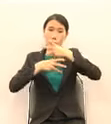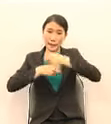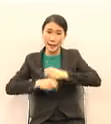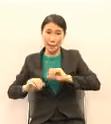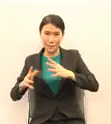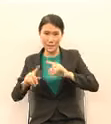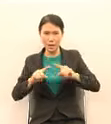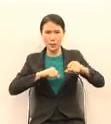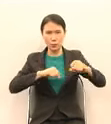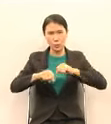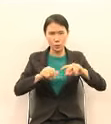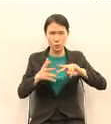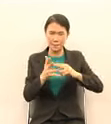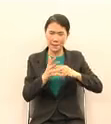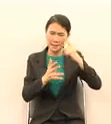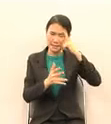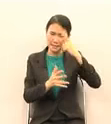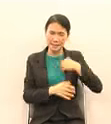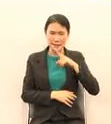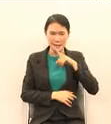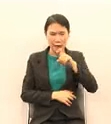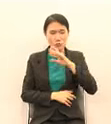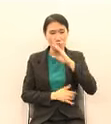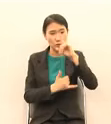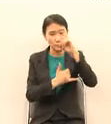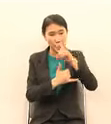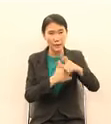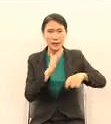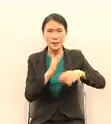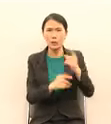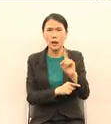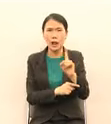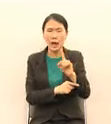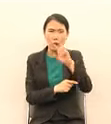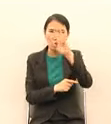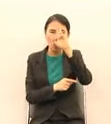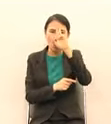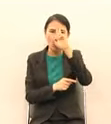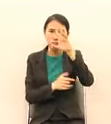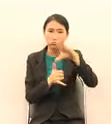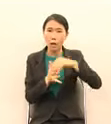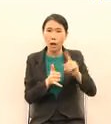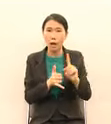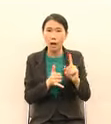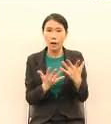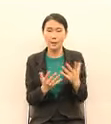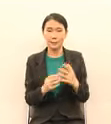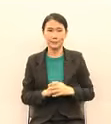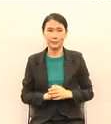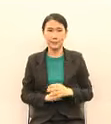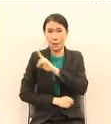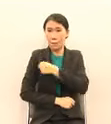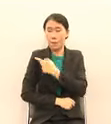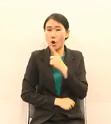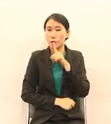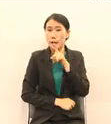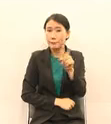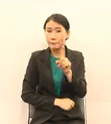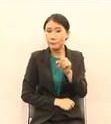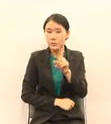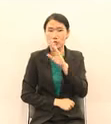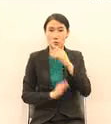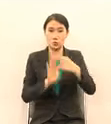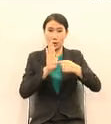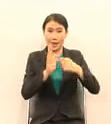มมีการวิเคราะห์ไหมคะว่ามันเกิดจากอะไรได้บ้างคะ โรคร่วมที่ว่าใช่ไหมครับ ไม่ใช่ค่ะในอย่างผู้ป่วยอาการหนั